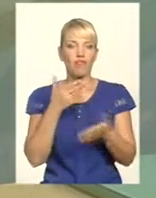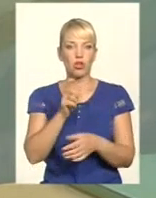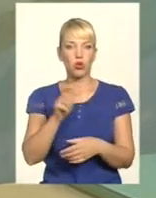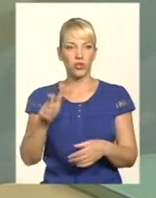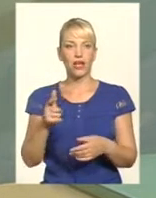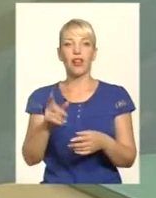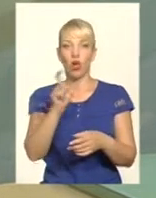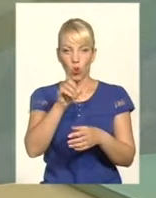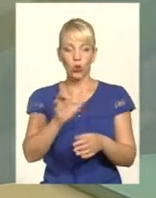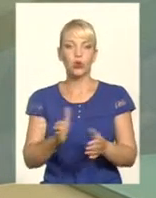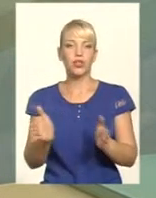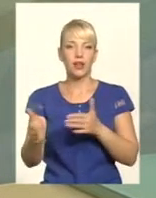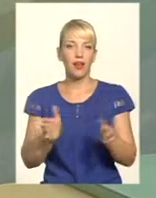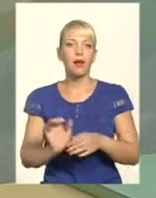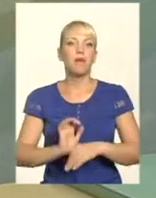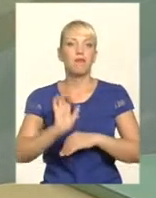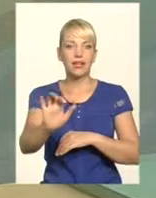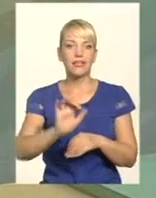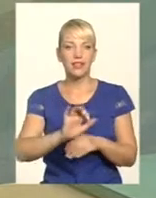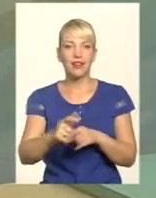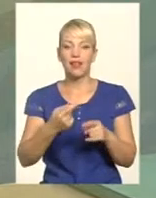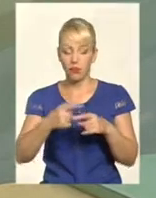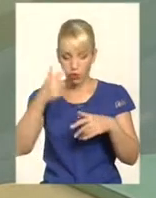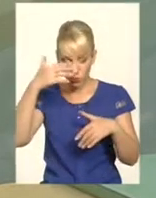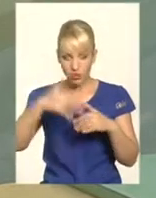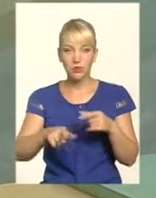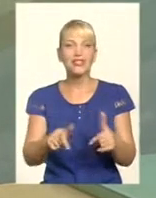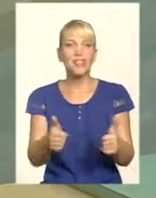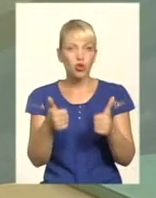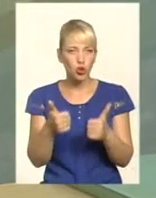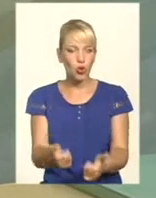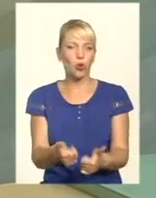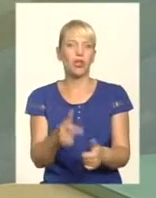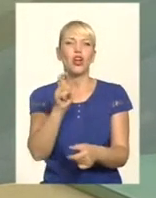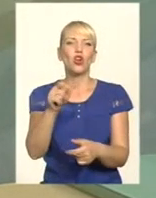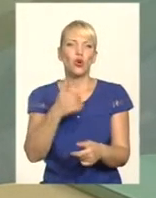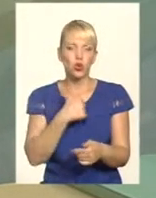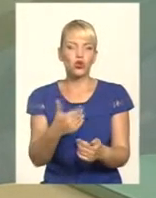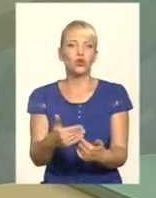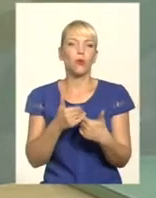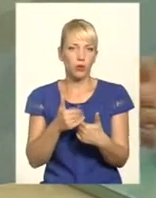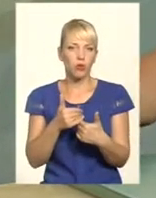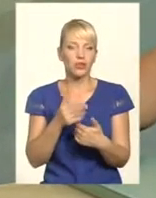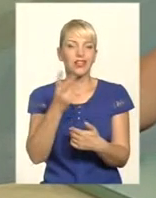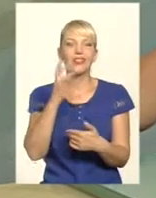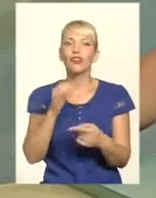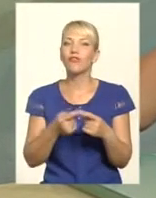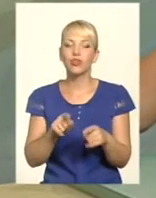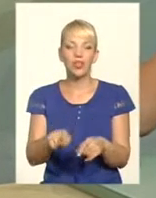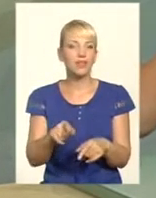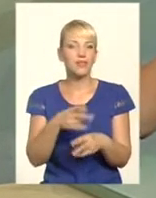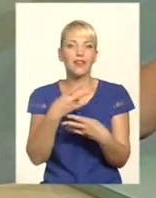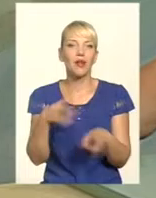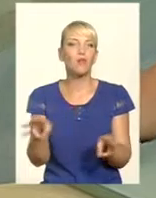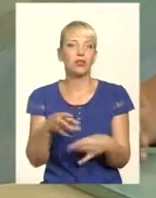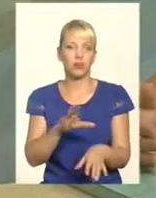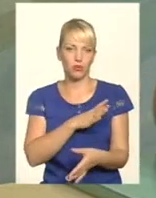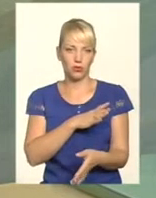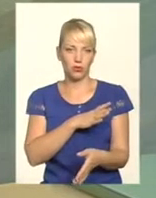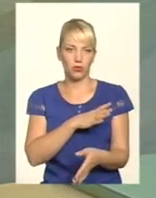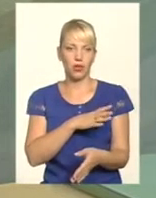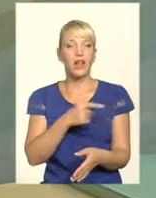нам присилали, але ми розуміли, що це добре, люди хочуть нам допомогти, але нам воно на той час не було потрібно.